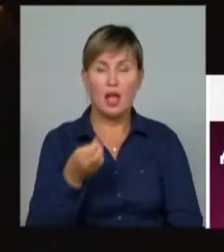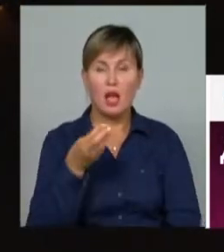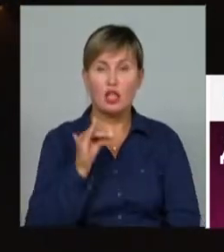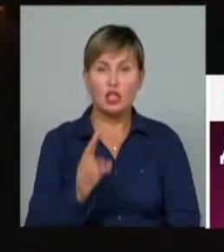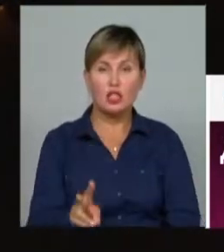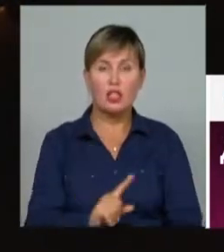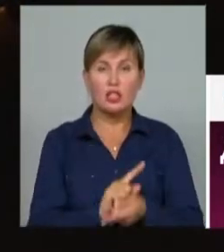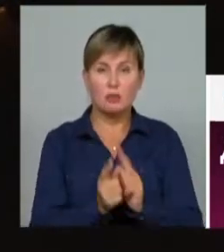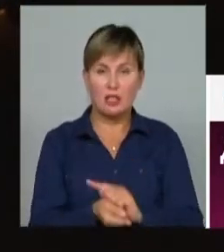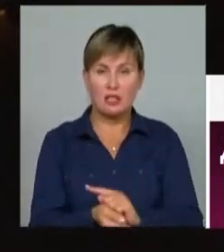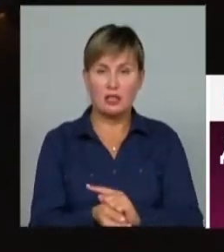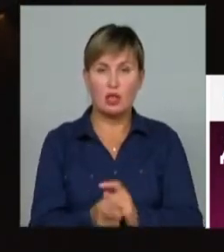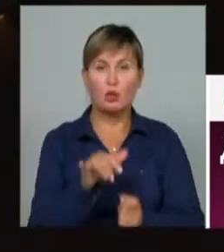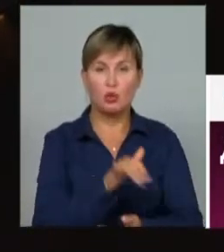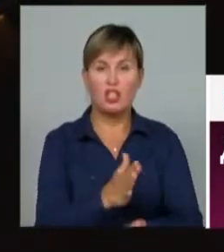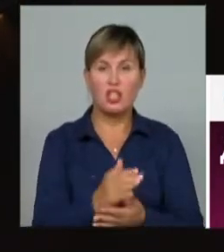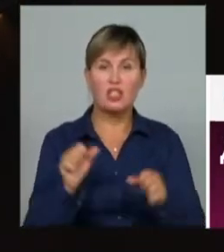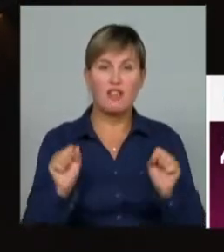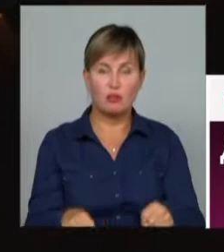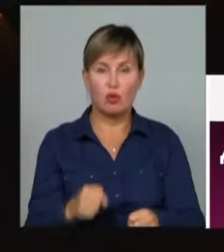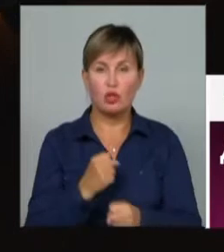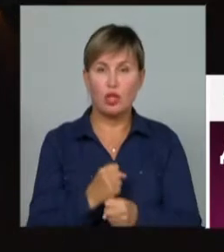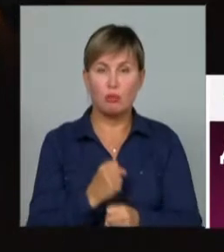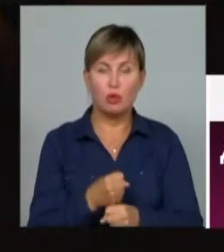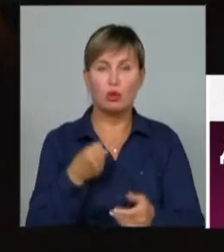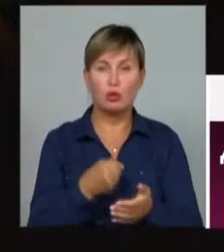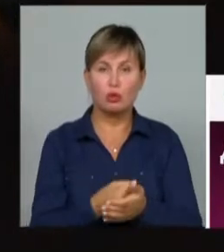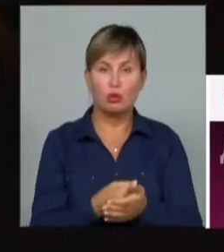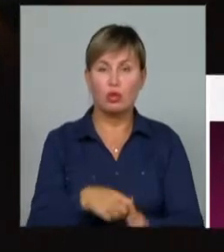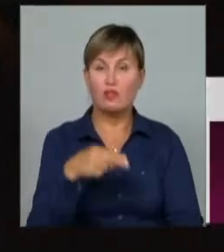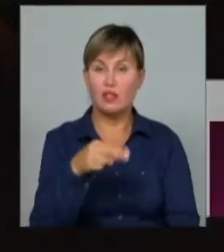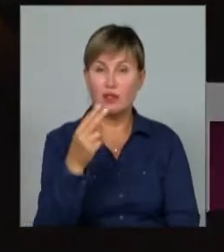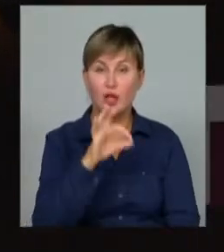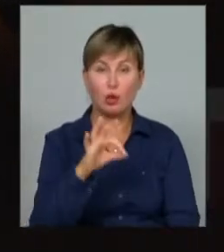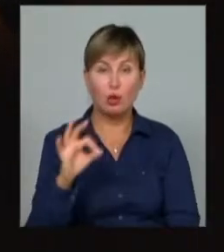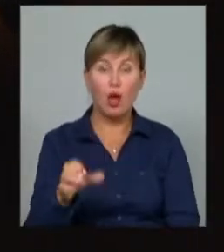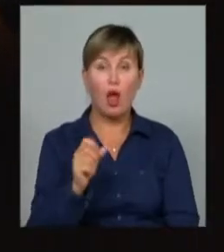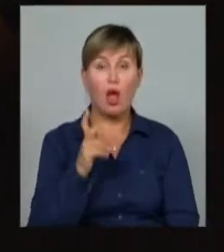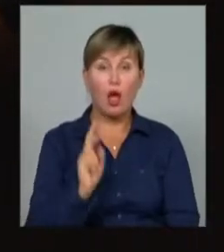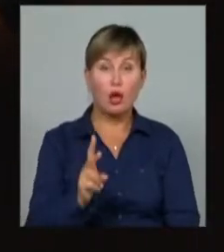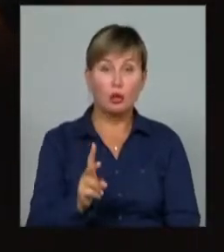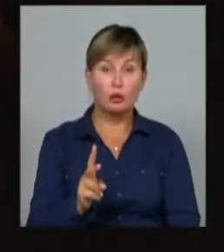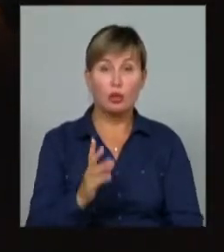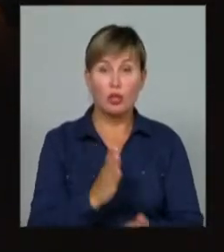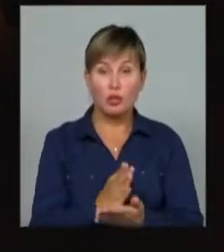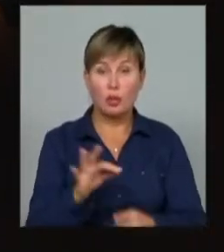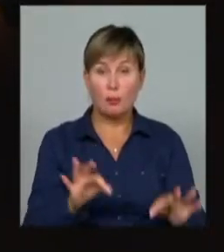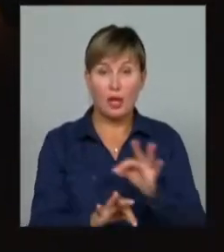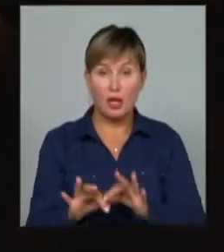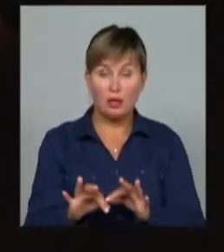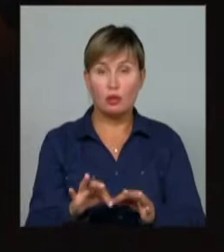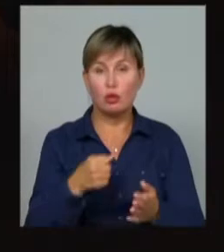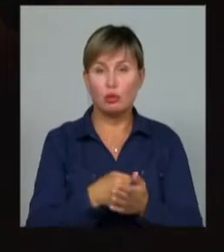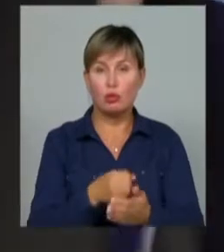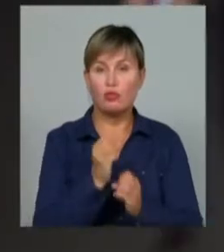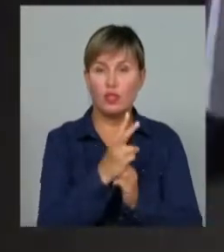изменился. У них есть возможность работать до 22:00, а те, кто являются лидерами проекта, могут работать до 12